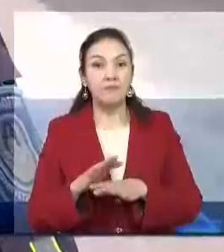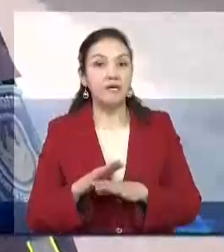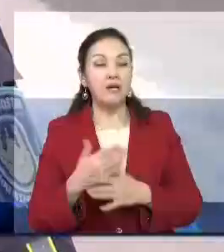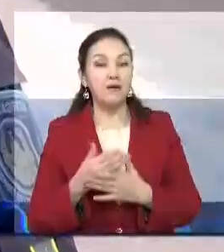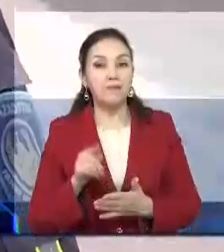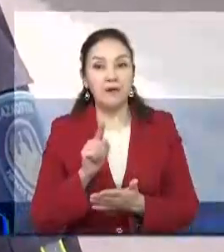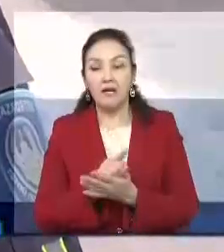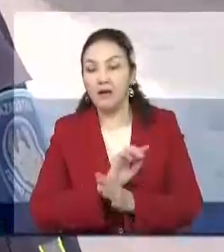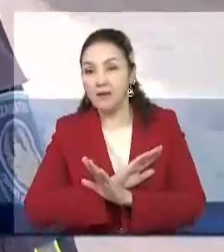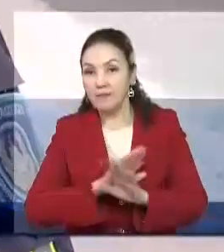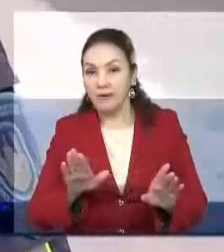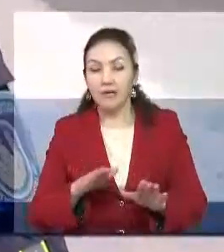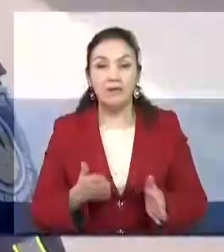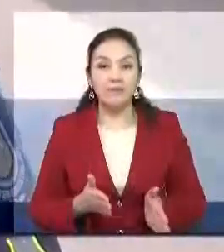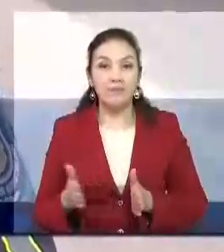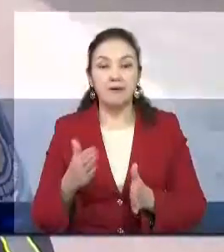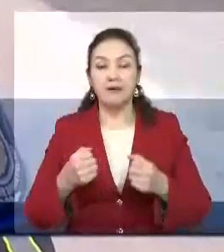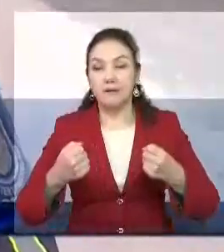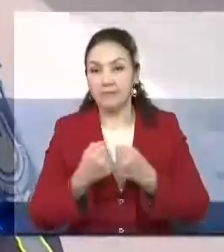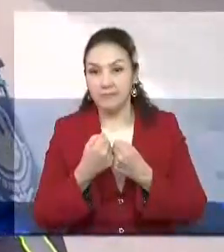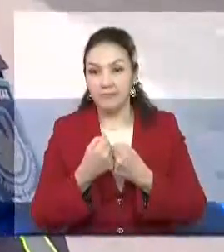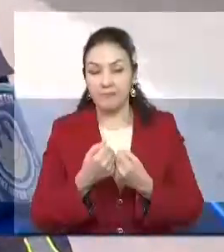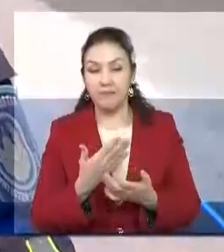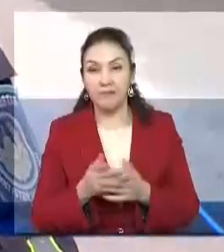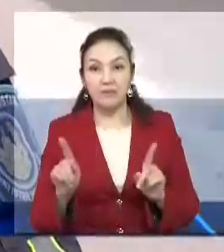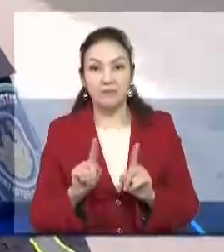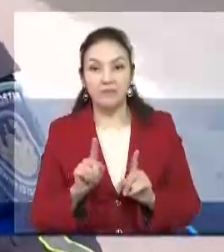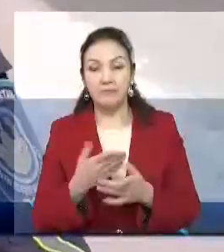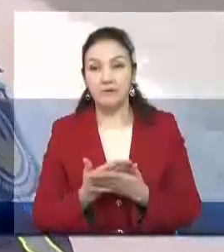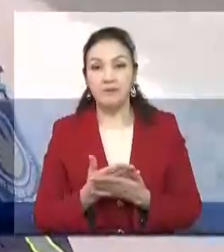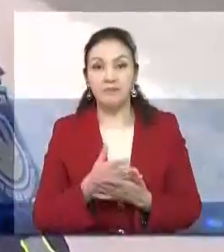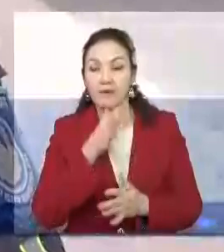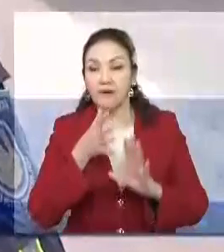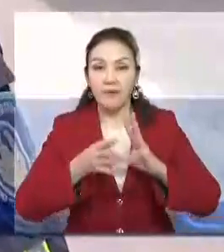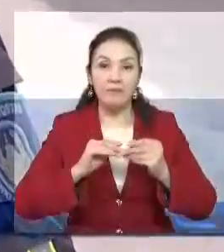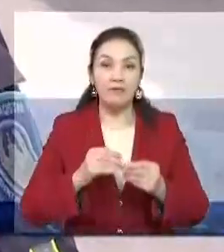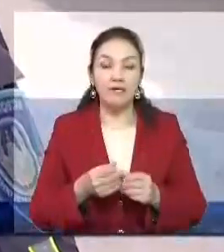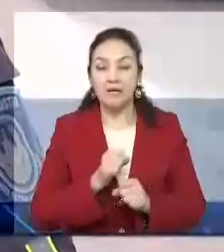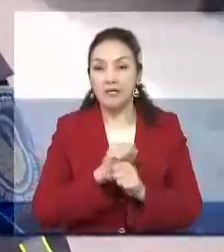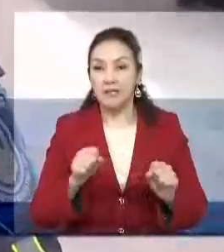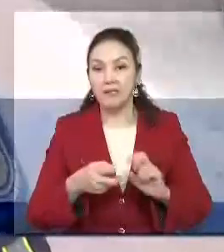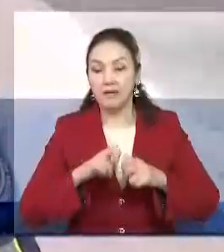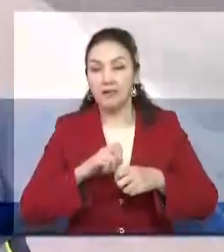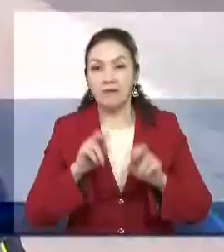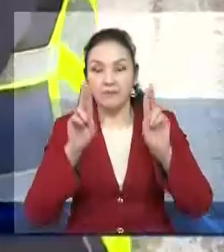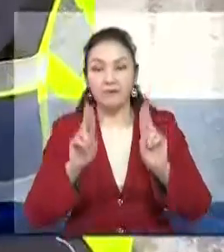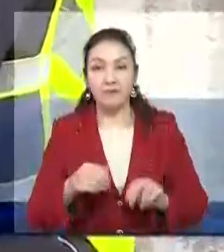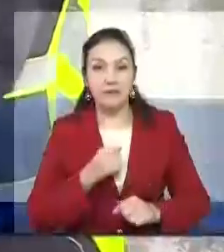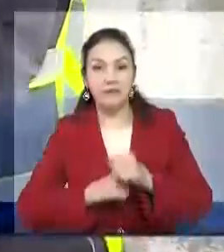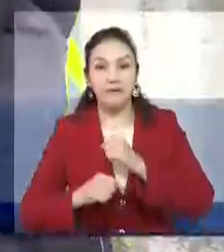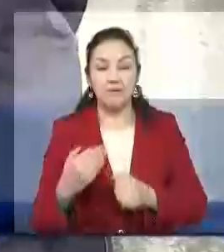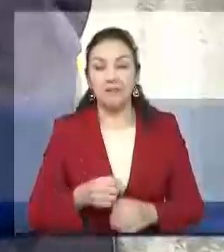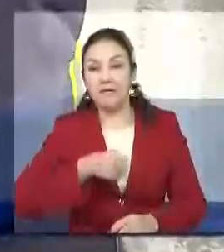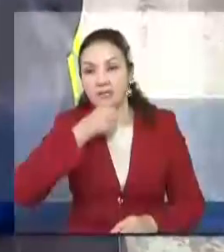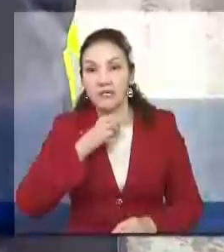о недопущении дорожно-транспортных происшествий. Чтобы в общем целом не нарушали правила дорожного движения. Старший